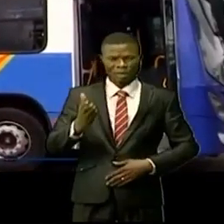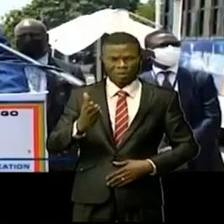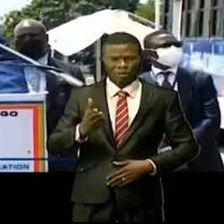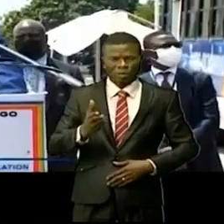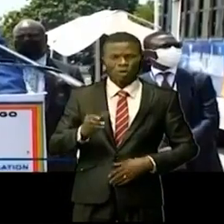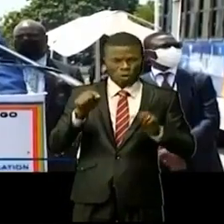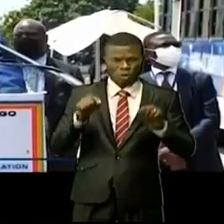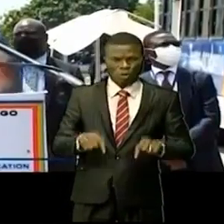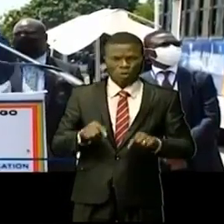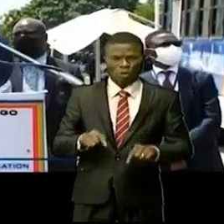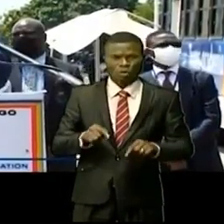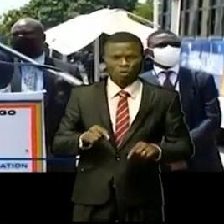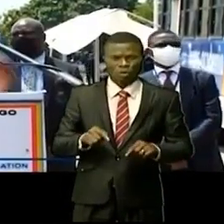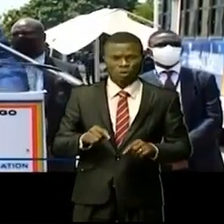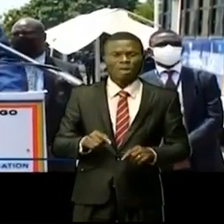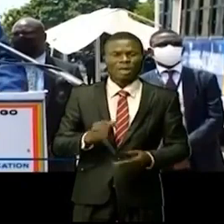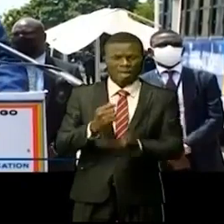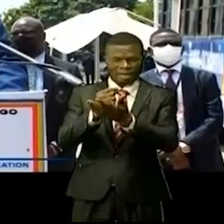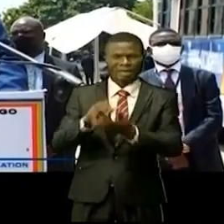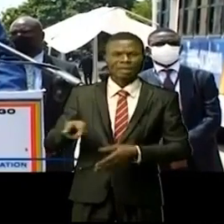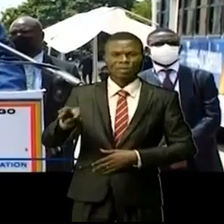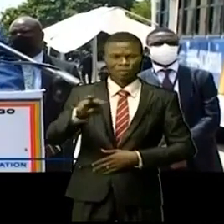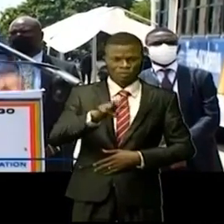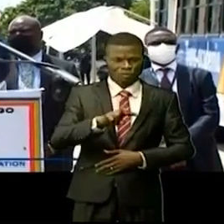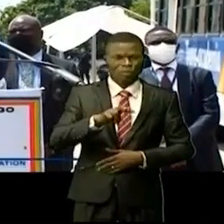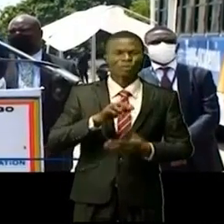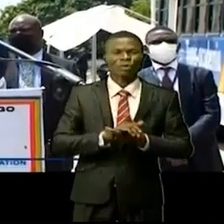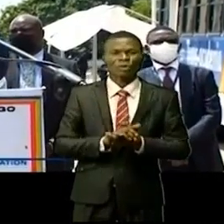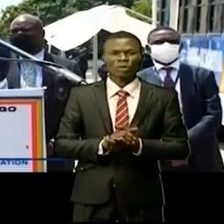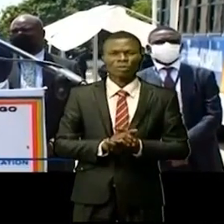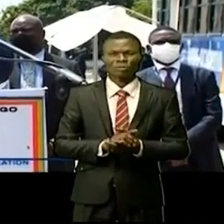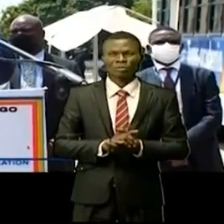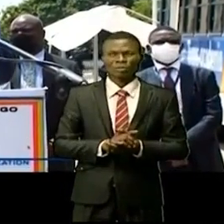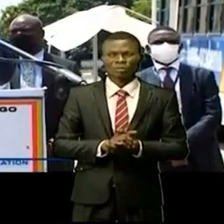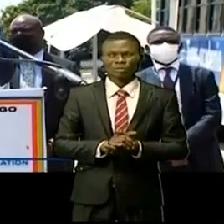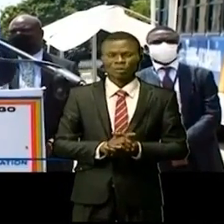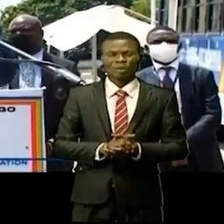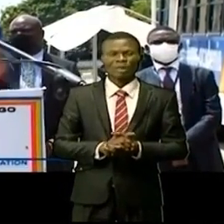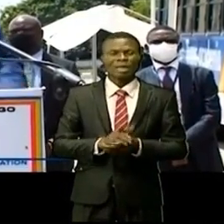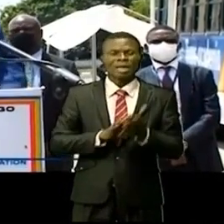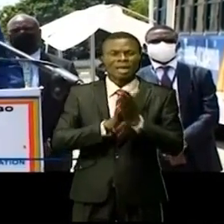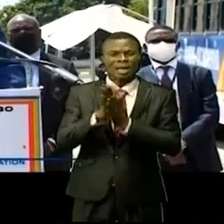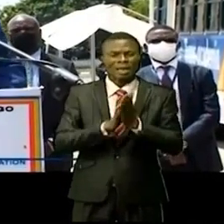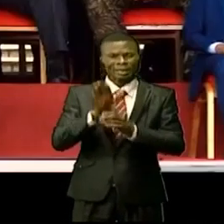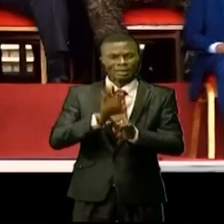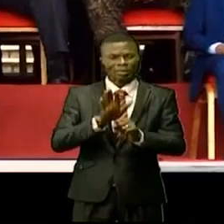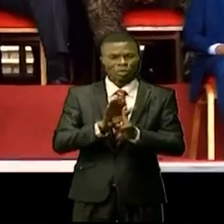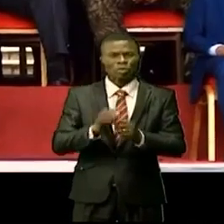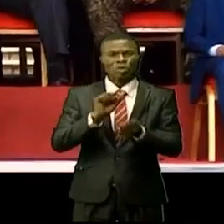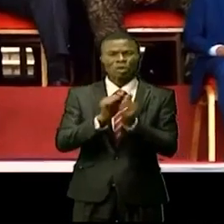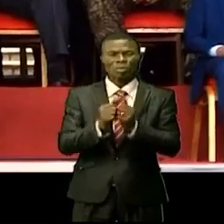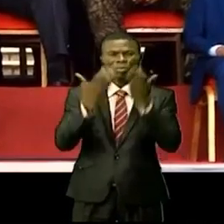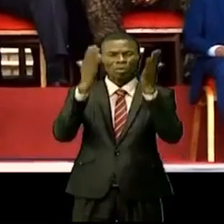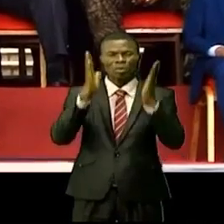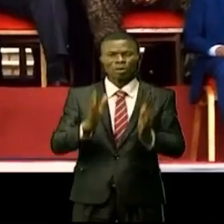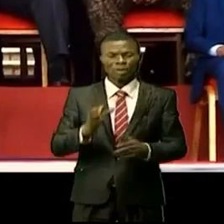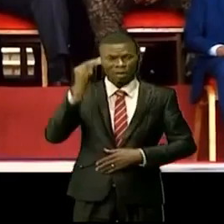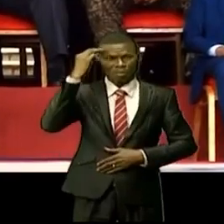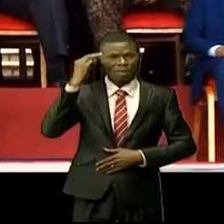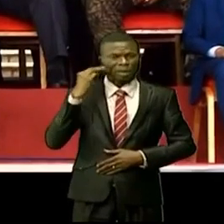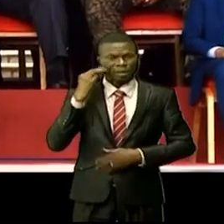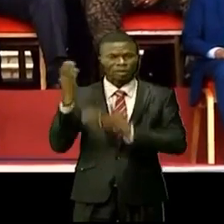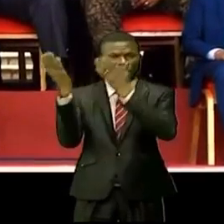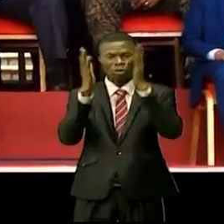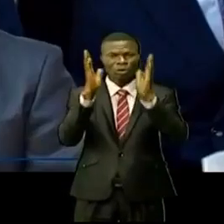aujourd'hui, vous a donné la peur. Il est très attentionné à la question des étudiants. Pour le ministre des Transports, Chérubin